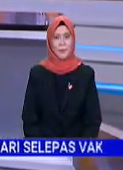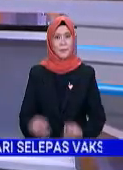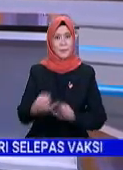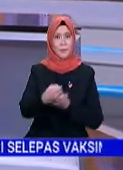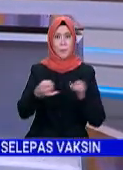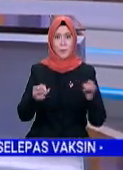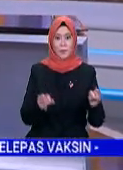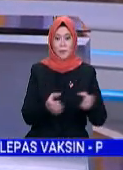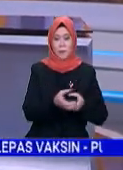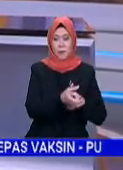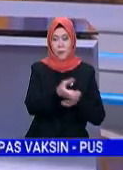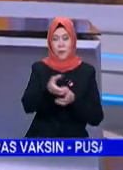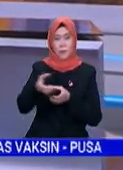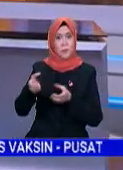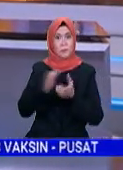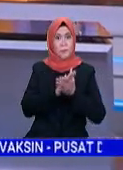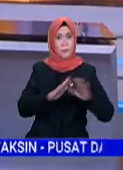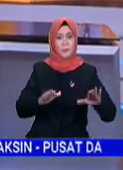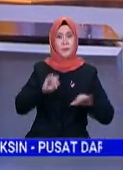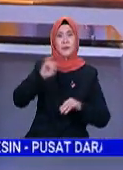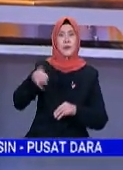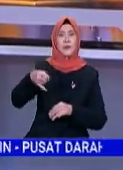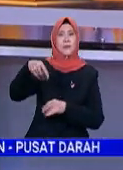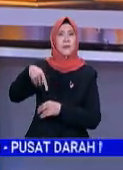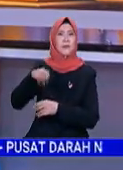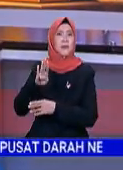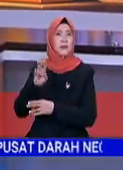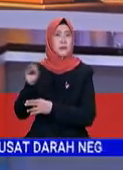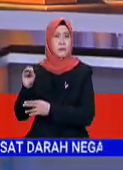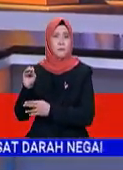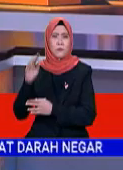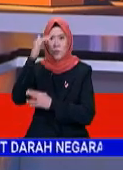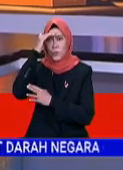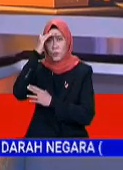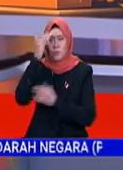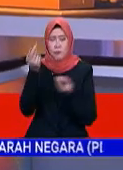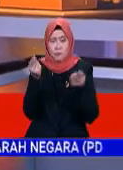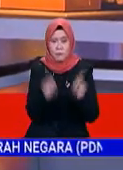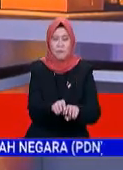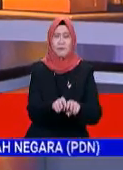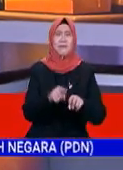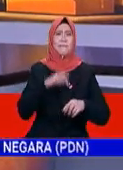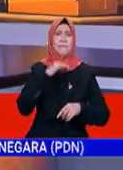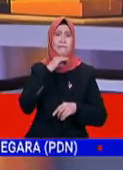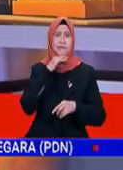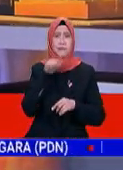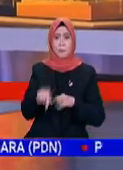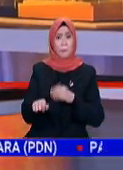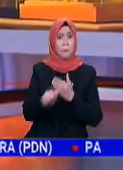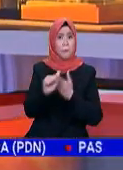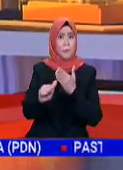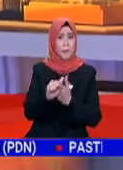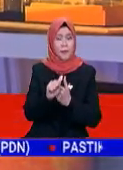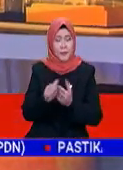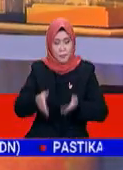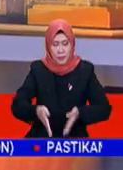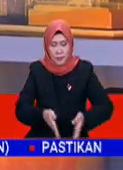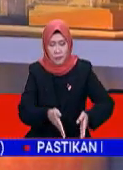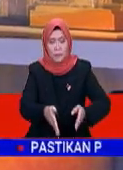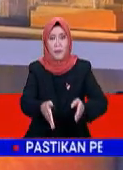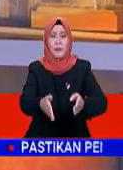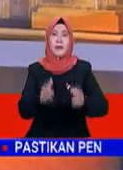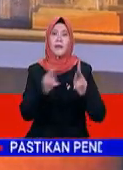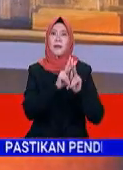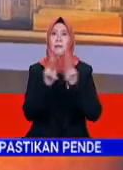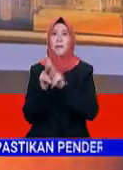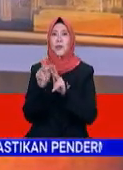Jabatan Bomba dan Penyelamat Malaysia JBPM Johor mengesahkan berlakunya pencemaran bahan kimia berbahaya di tali air Kampung